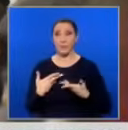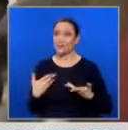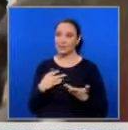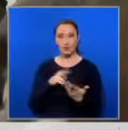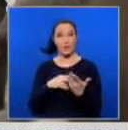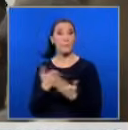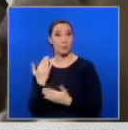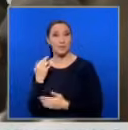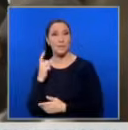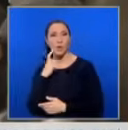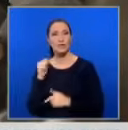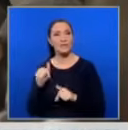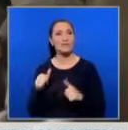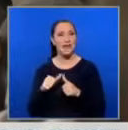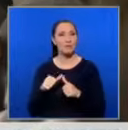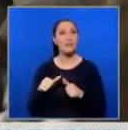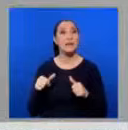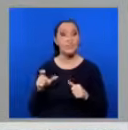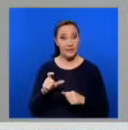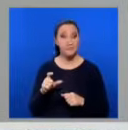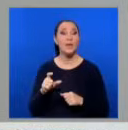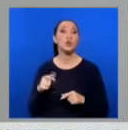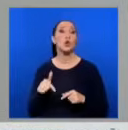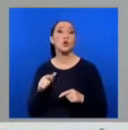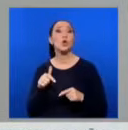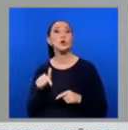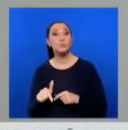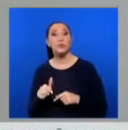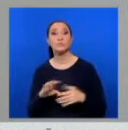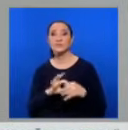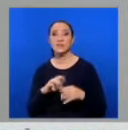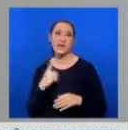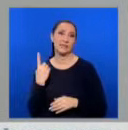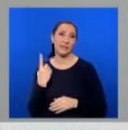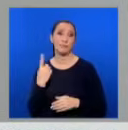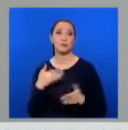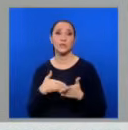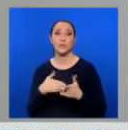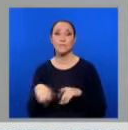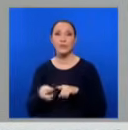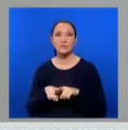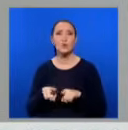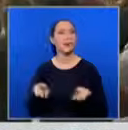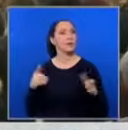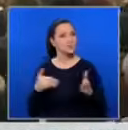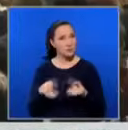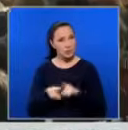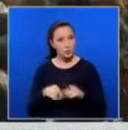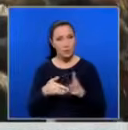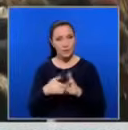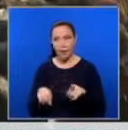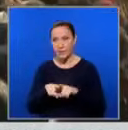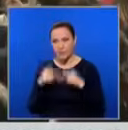Днес Лейла Слимани и Георги Господинов са свързани не само заради приятелството, но и заради еднаквото си виждане за